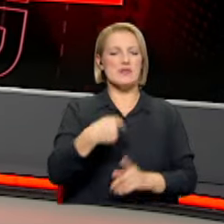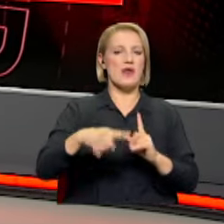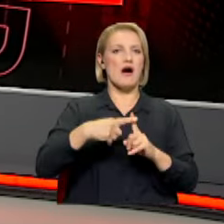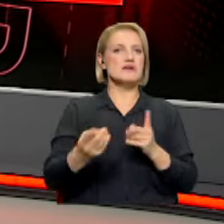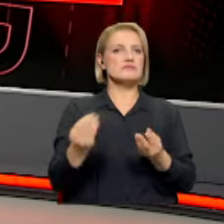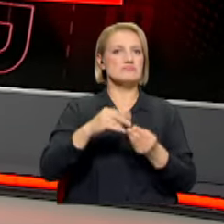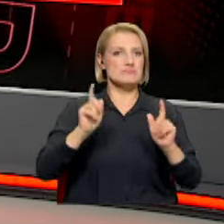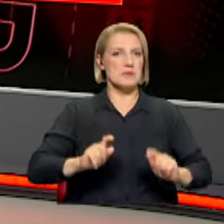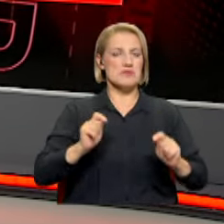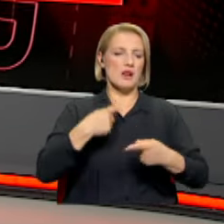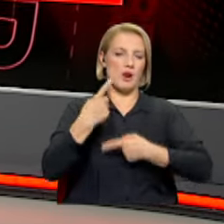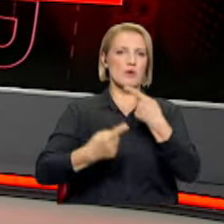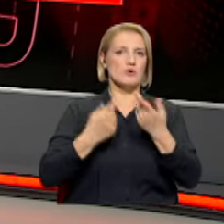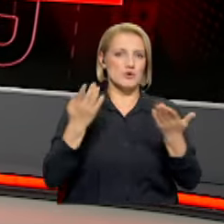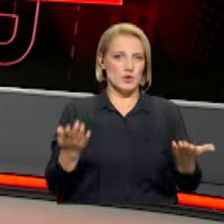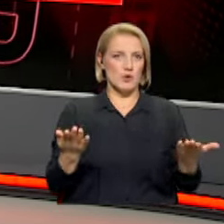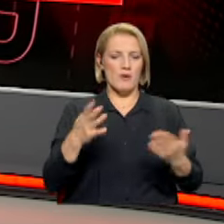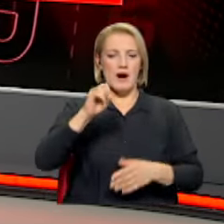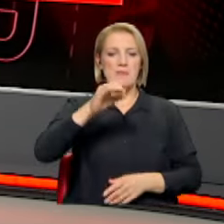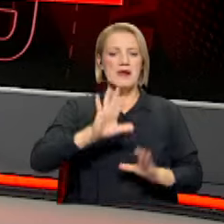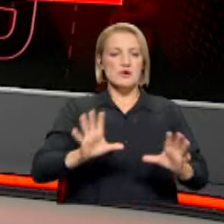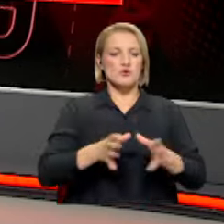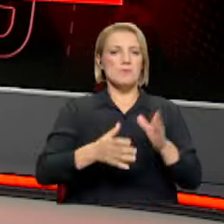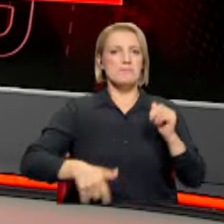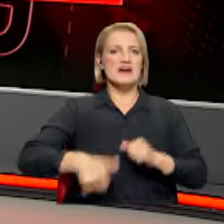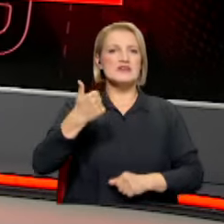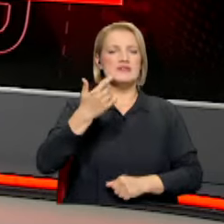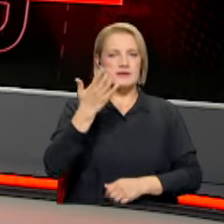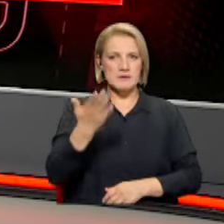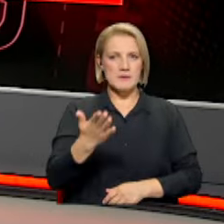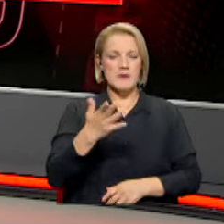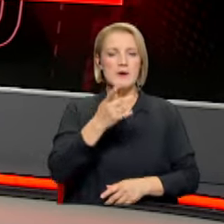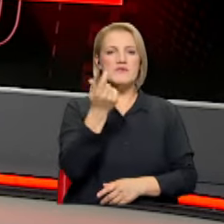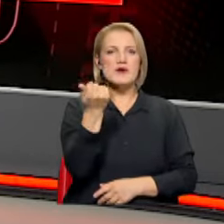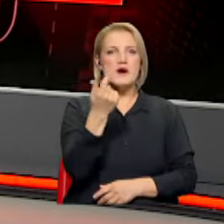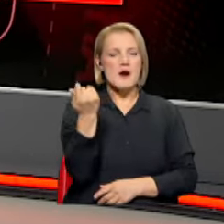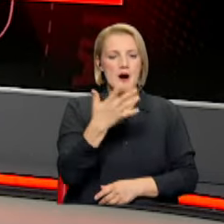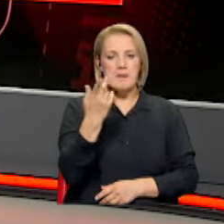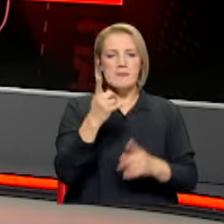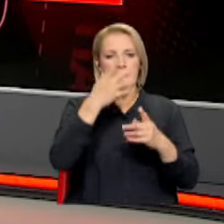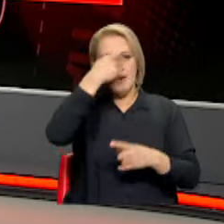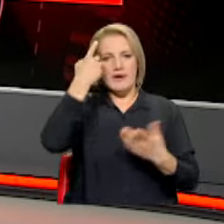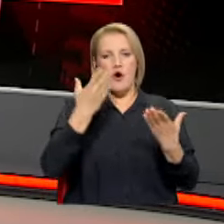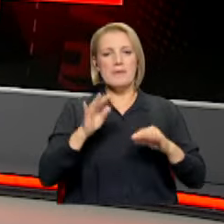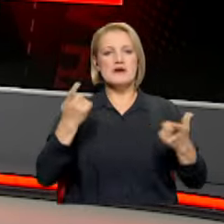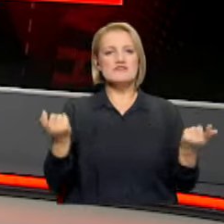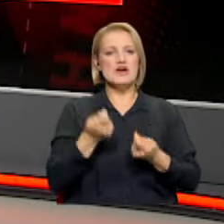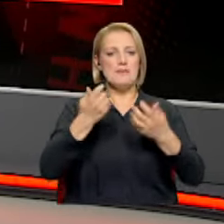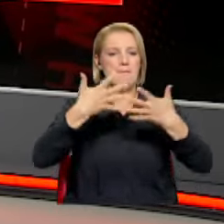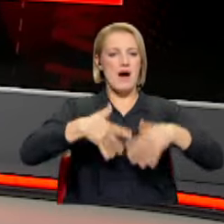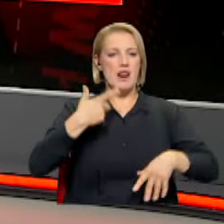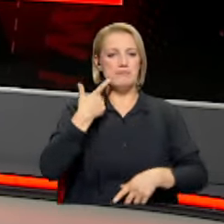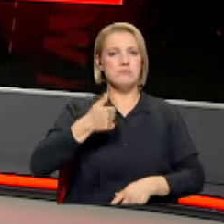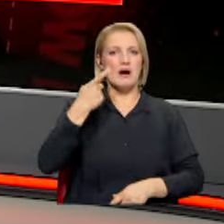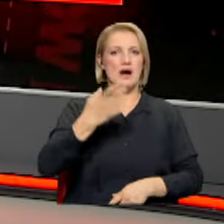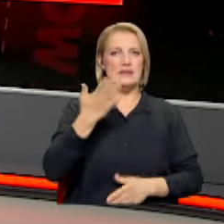artış yapılabileceği konuşuluyordu. AK Parti Grup Başkanı rakamın daha belli olmadığını, Çalışma ve Maliye